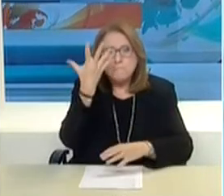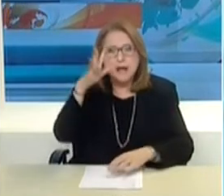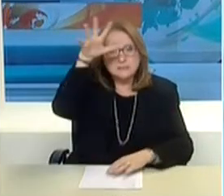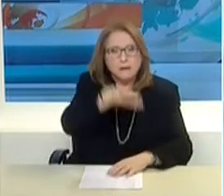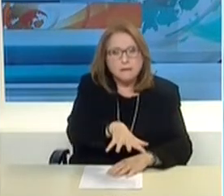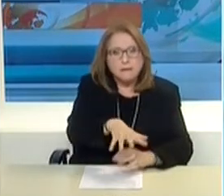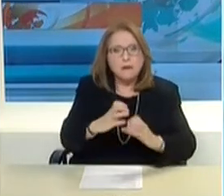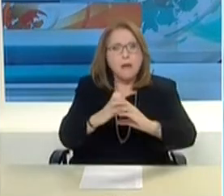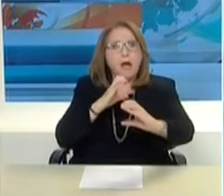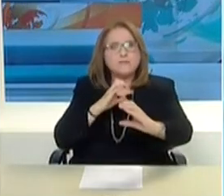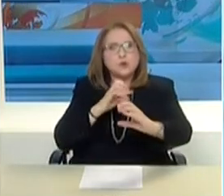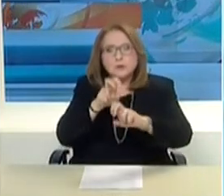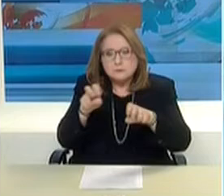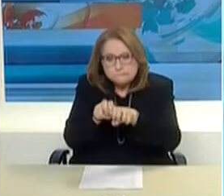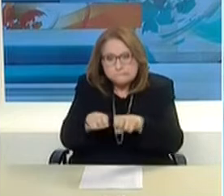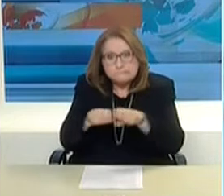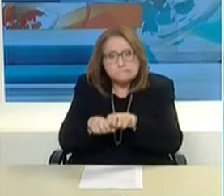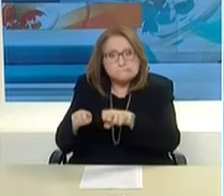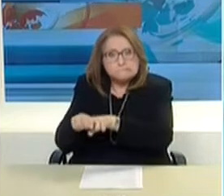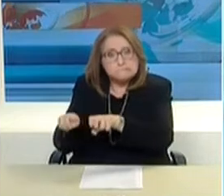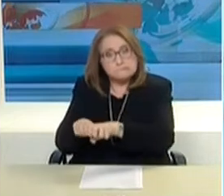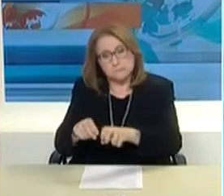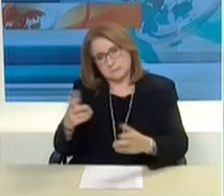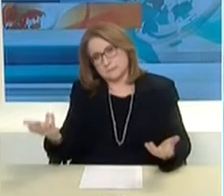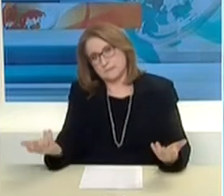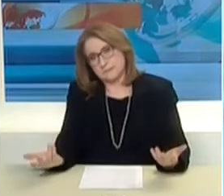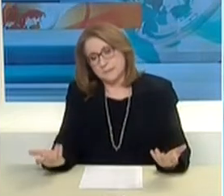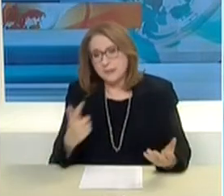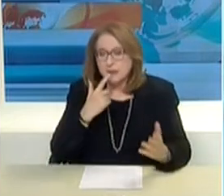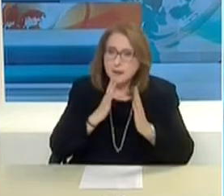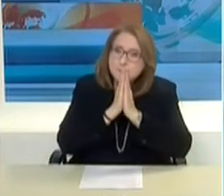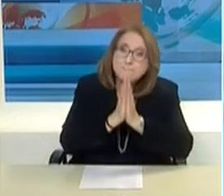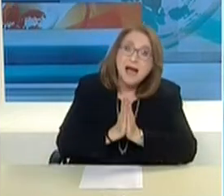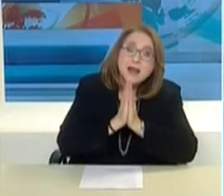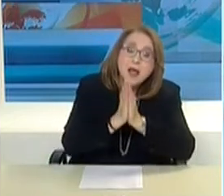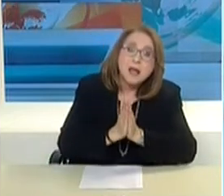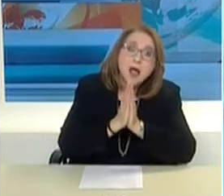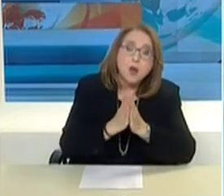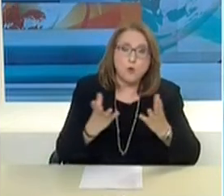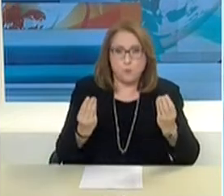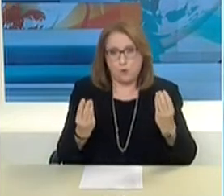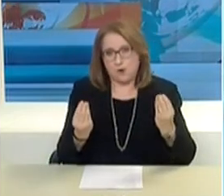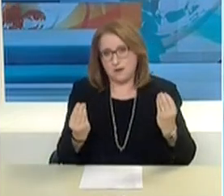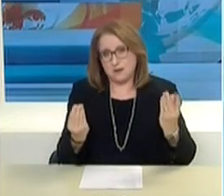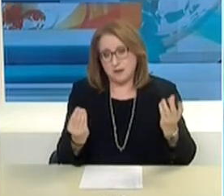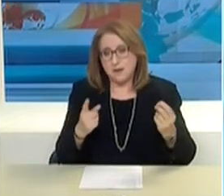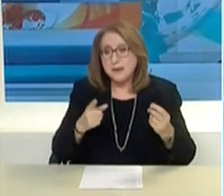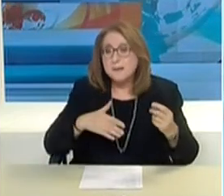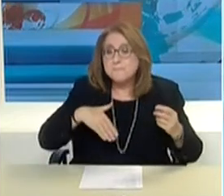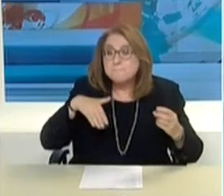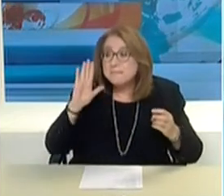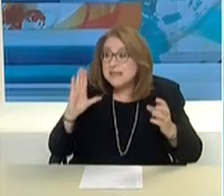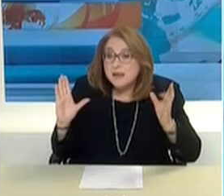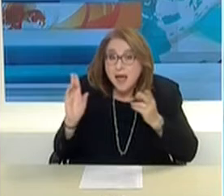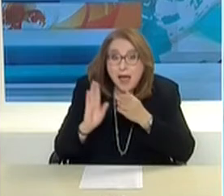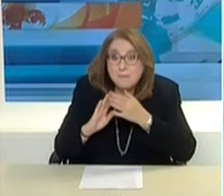να νεποάζουν την νόσο. Σας παρακαλώ, το ελάχιστο που μπορείτε να κάνετε είναι να μην έρθετε με κανέναν